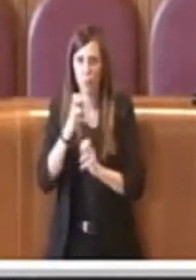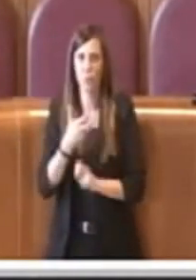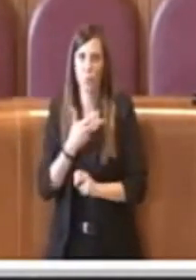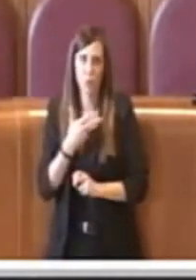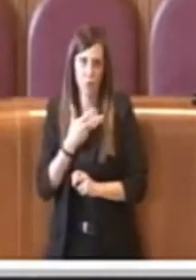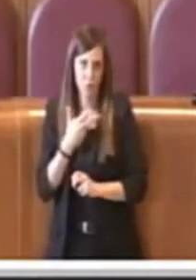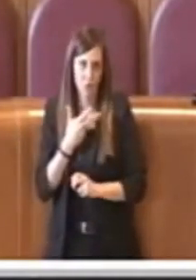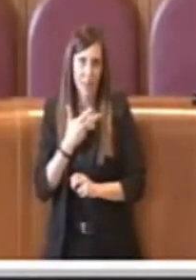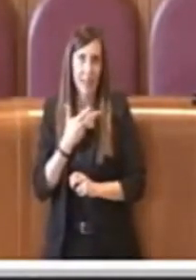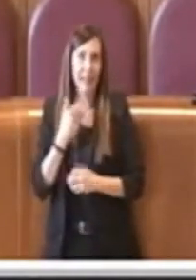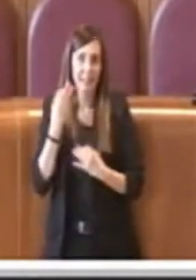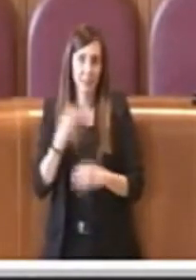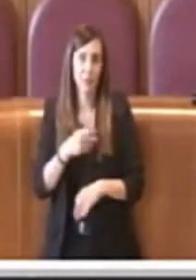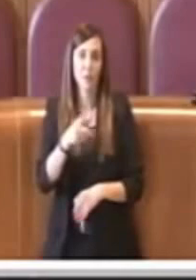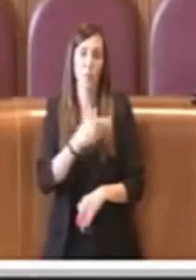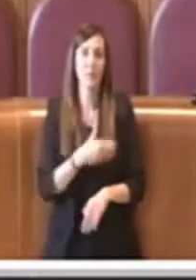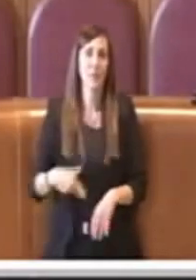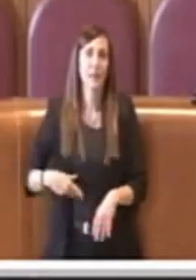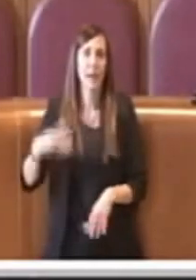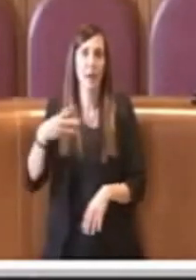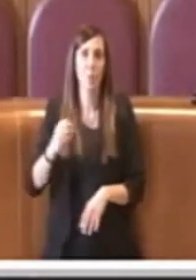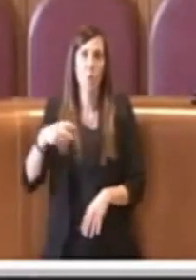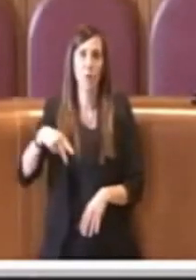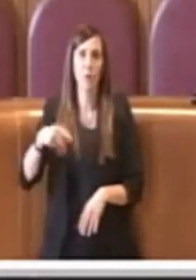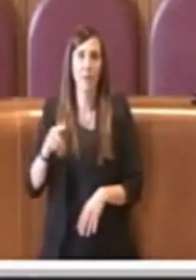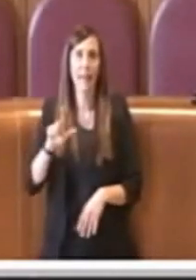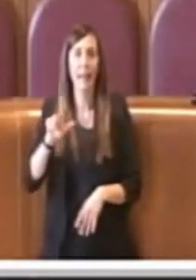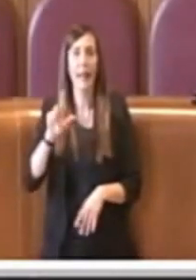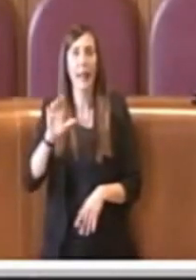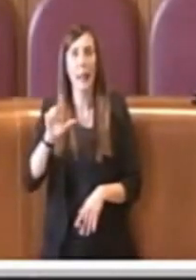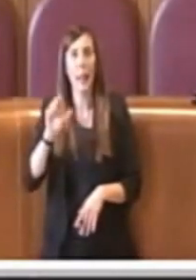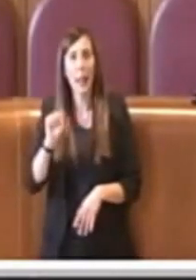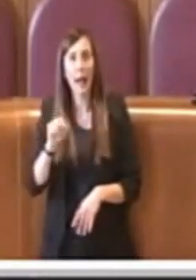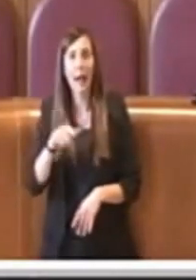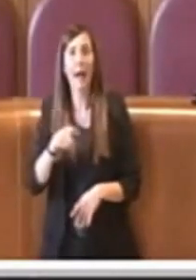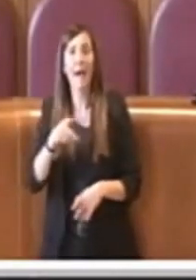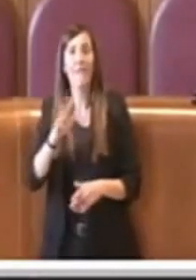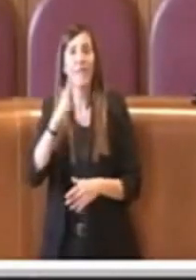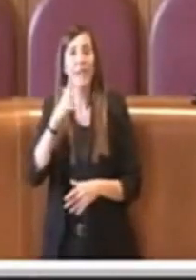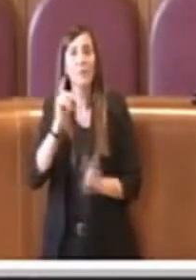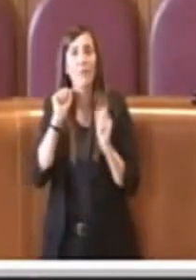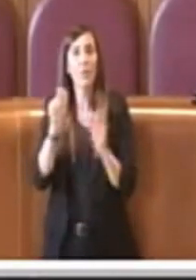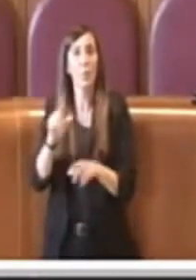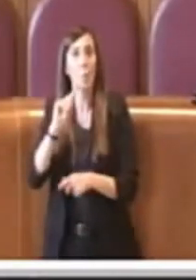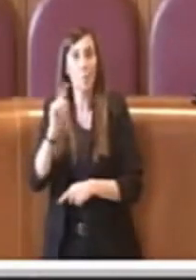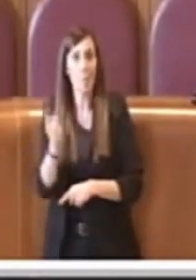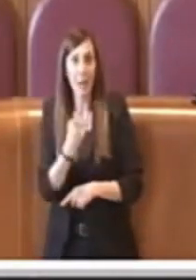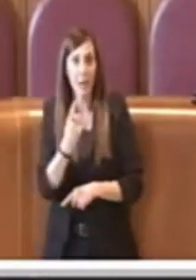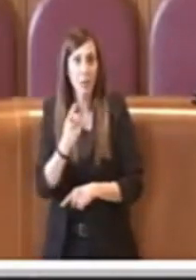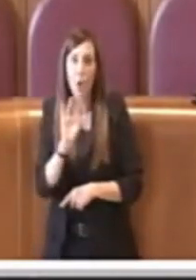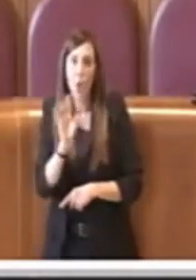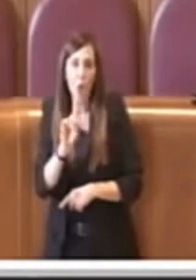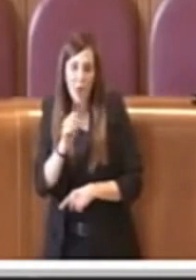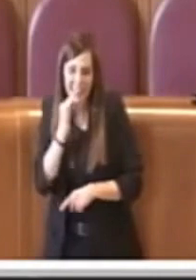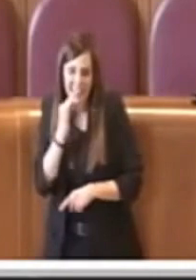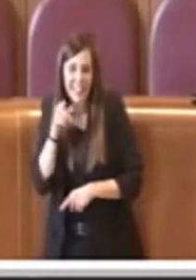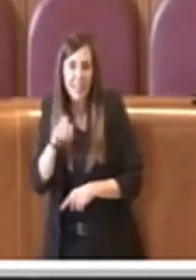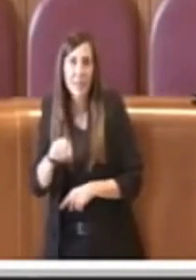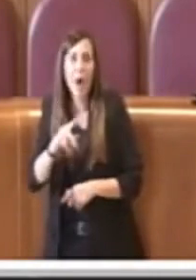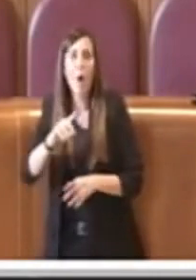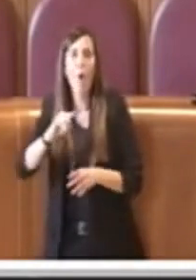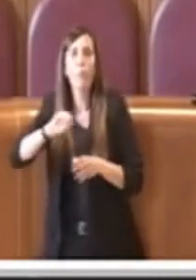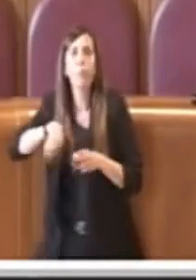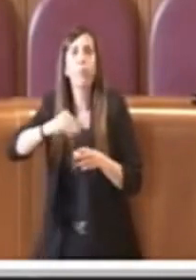fatto sicuramente la consigliera montella che parla di vetro venduto meglio in realtà qui parliamo di vuoto a rendere per cui il vetro non viene